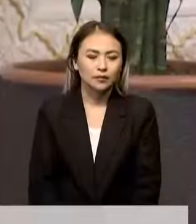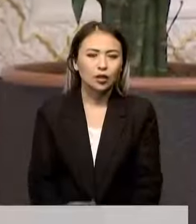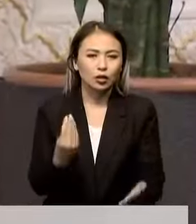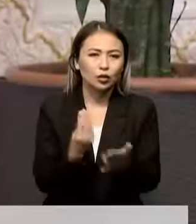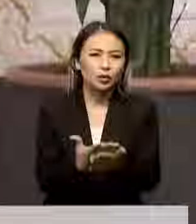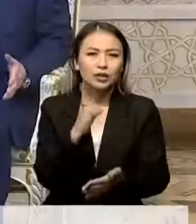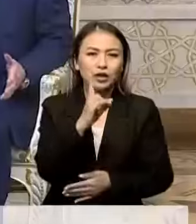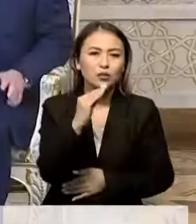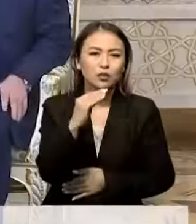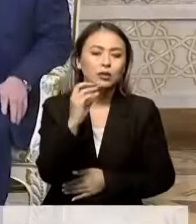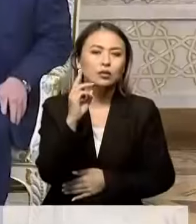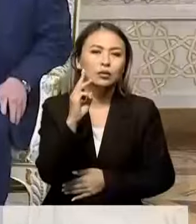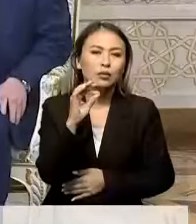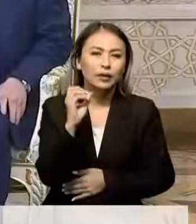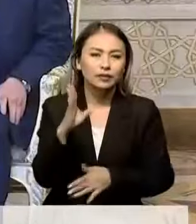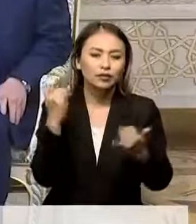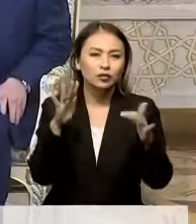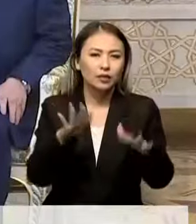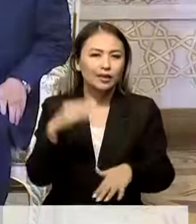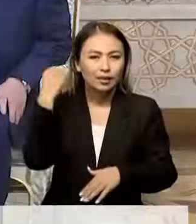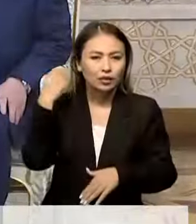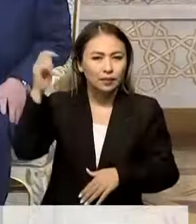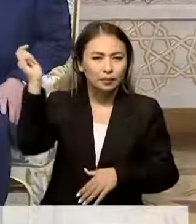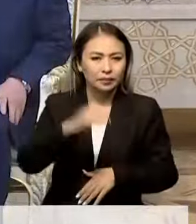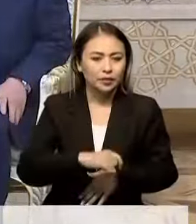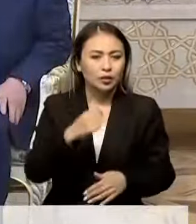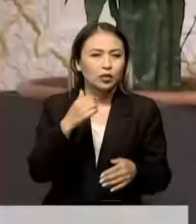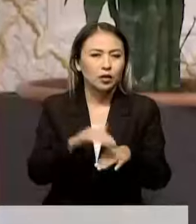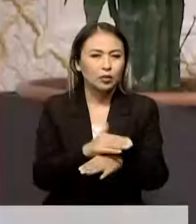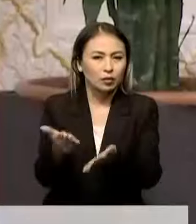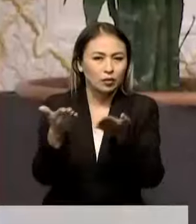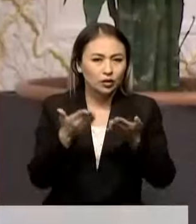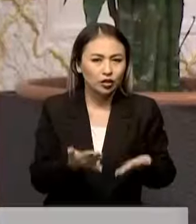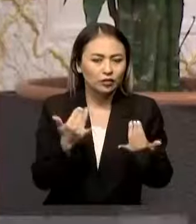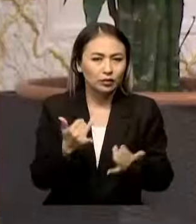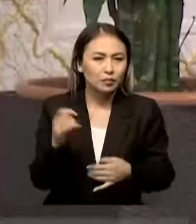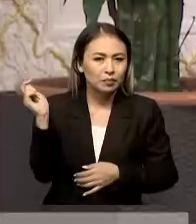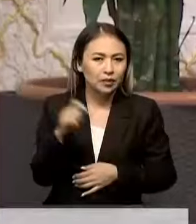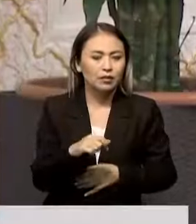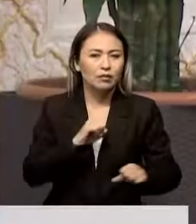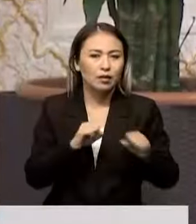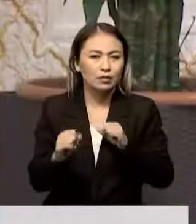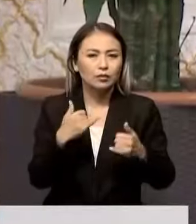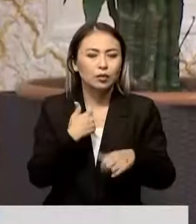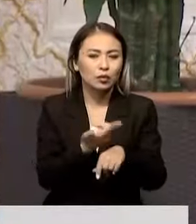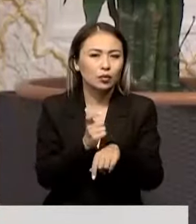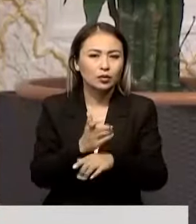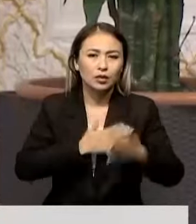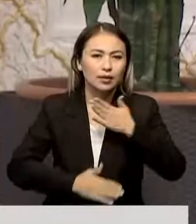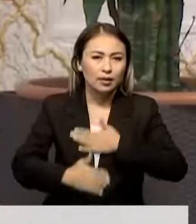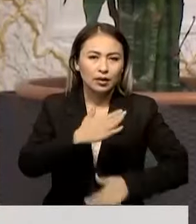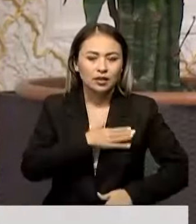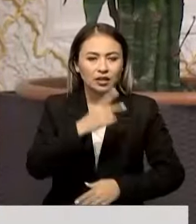Құрметті Қасым Жомарт Кемелұлы, Тәжікстанға қош келдіңіз. Елімізге мемлекеттік сапармен келгеніңізге қуаныштымыз. Бұл сапар екі